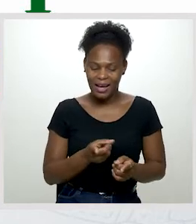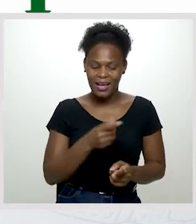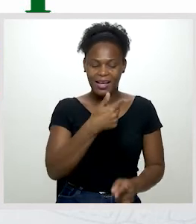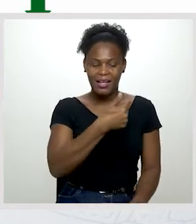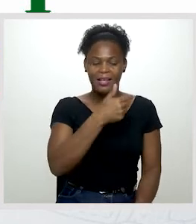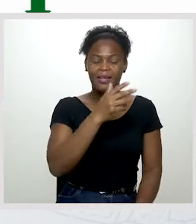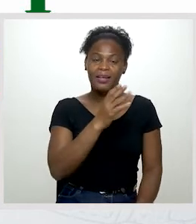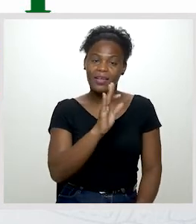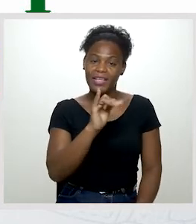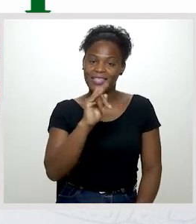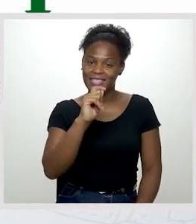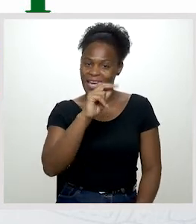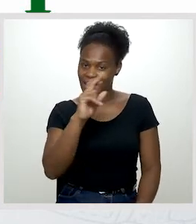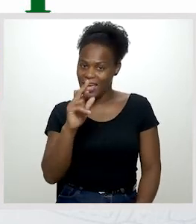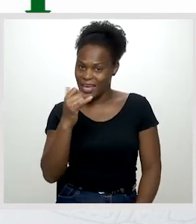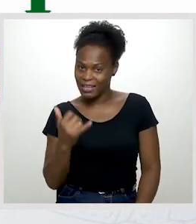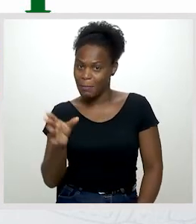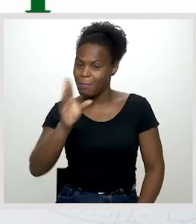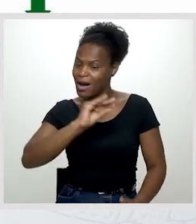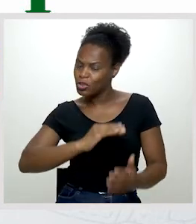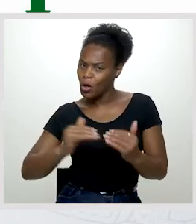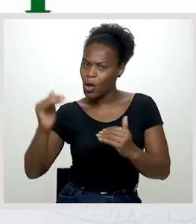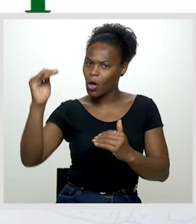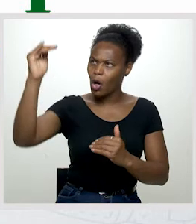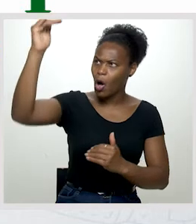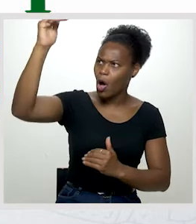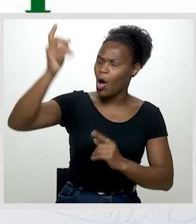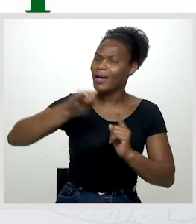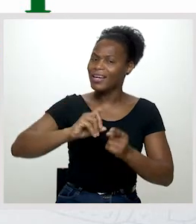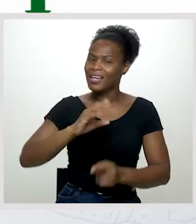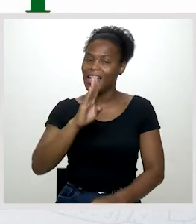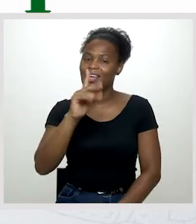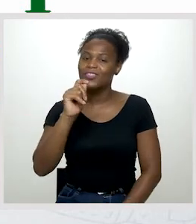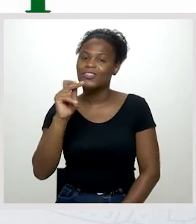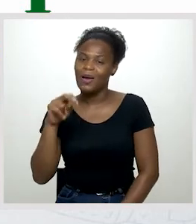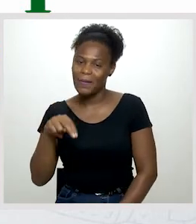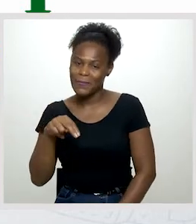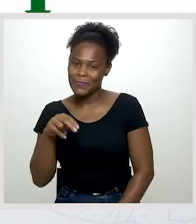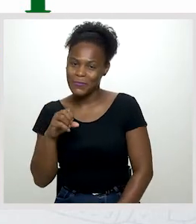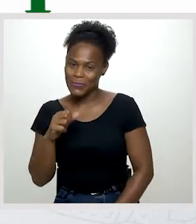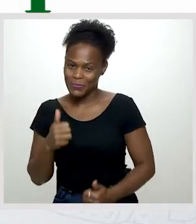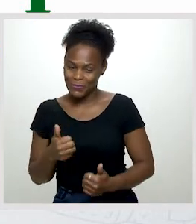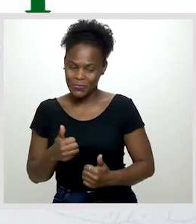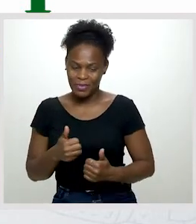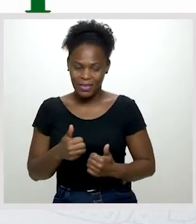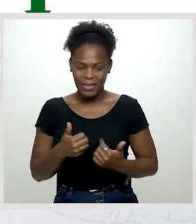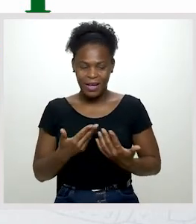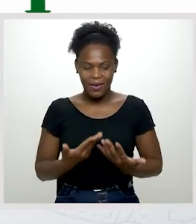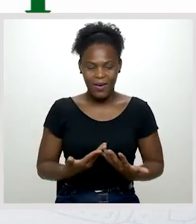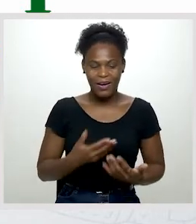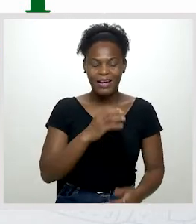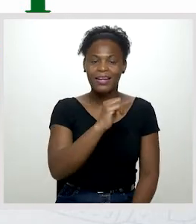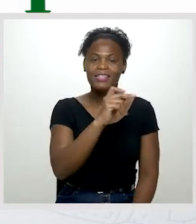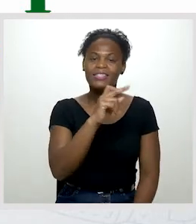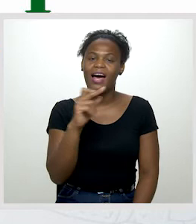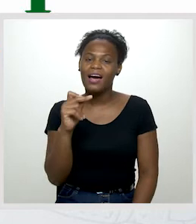Thierry est plus grand que Jean. Très bien. Et Sarah et Anna,